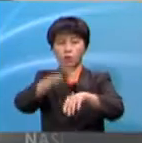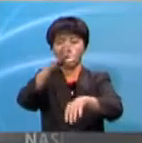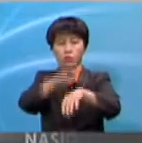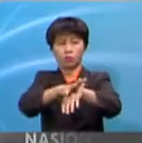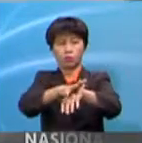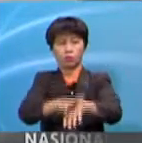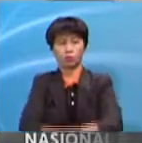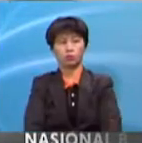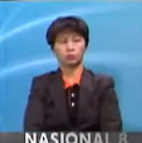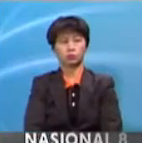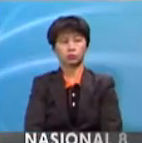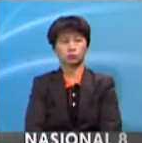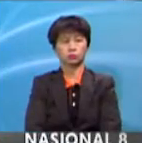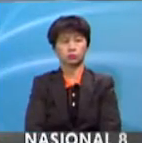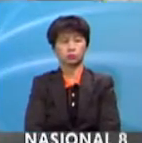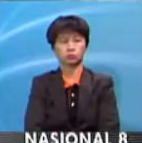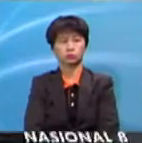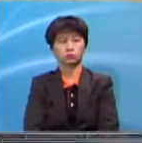denggi.